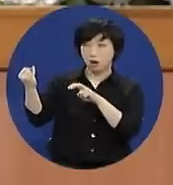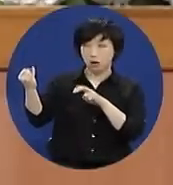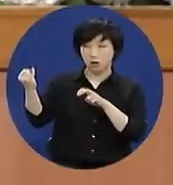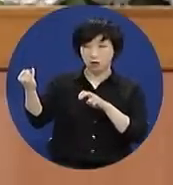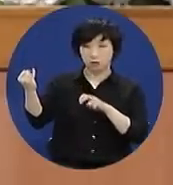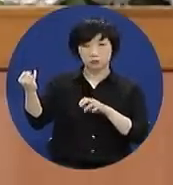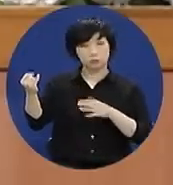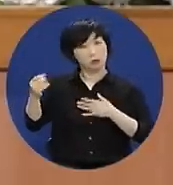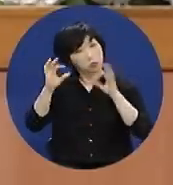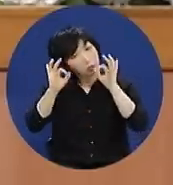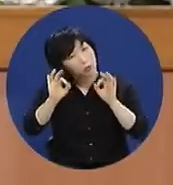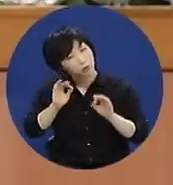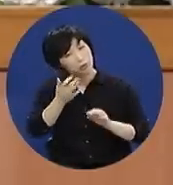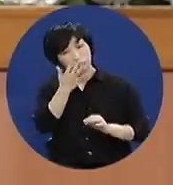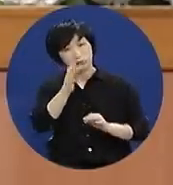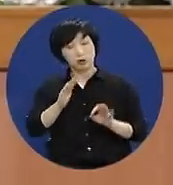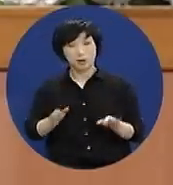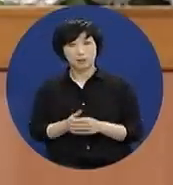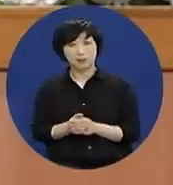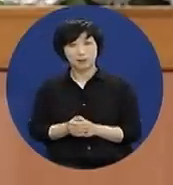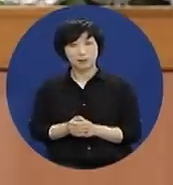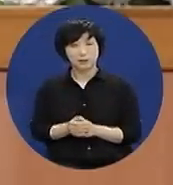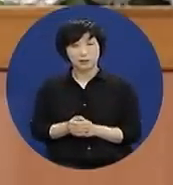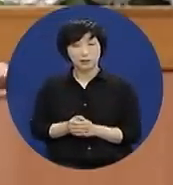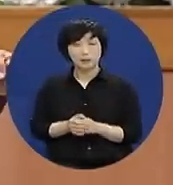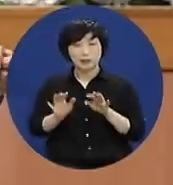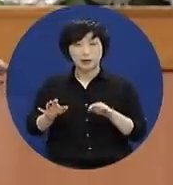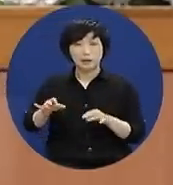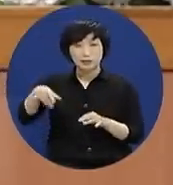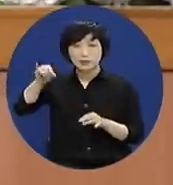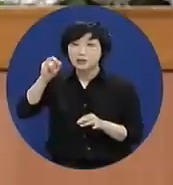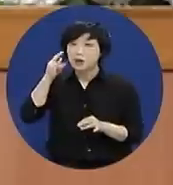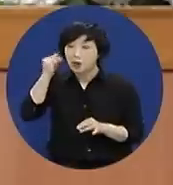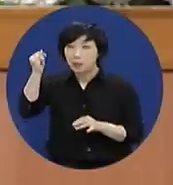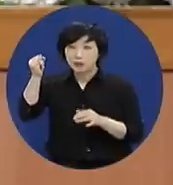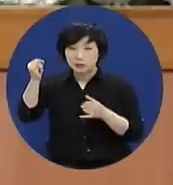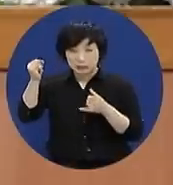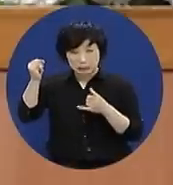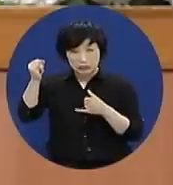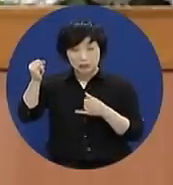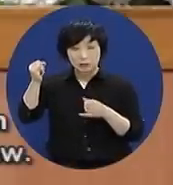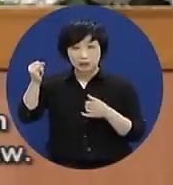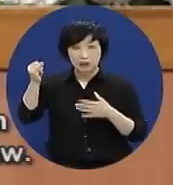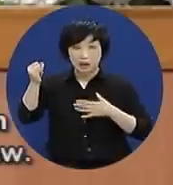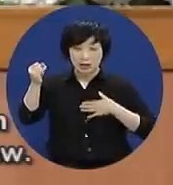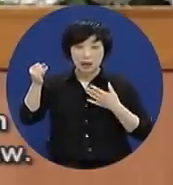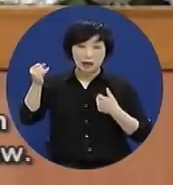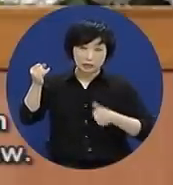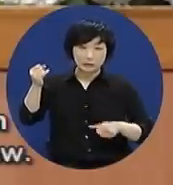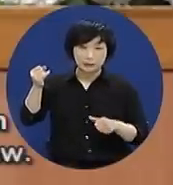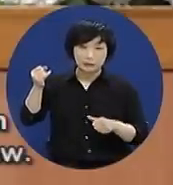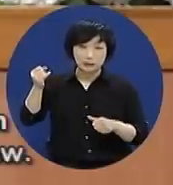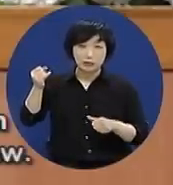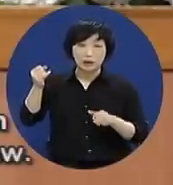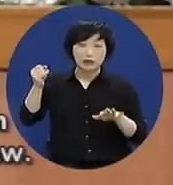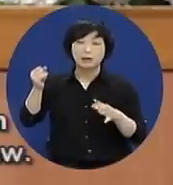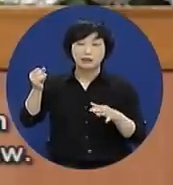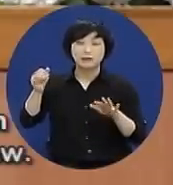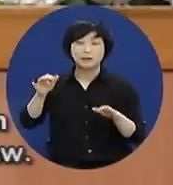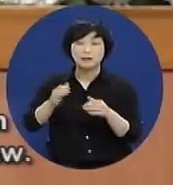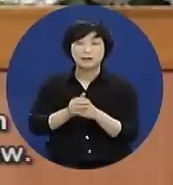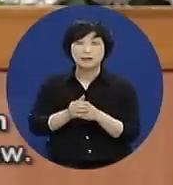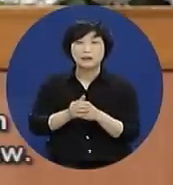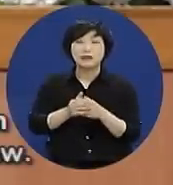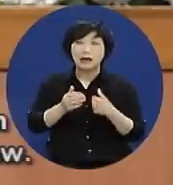に夫を憎んでいるのか理解できません乙と嫁の中にはこんな波があ